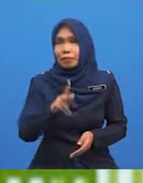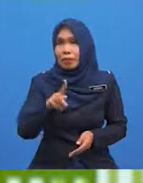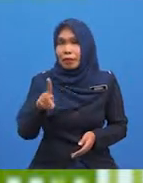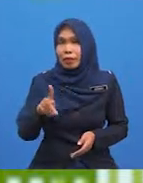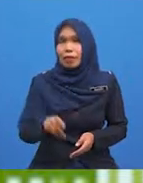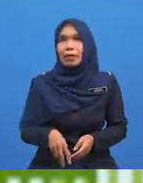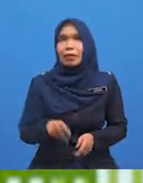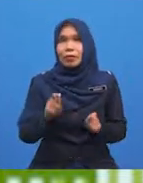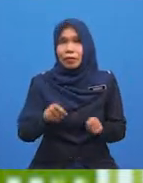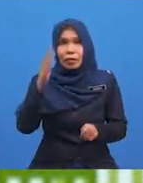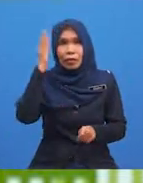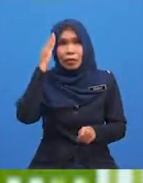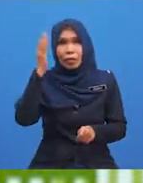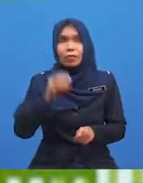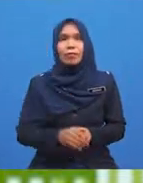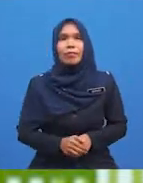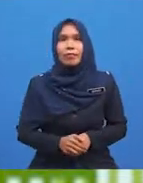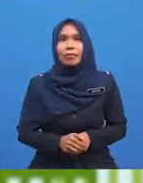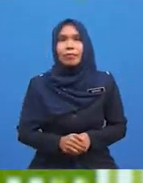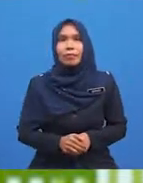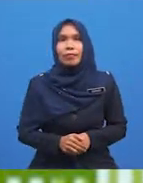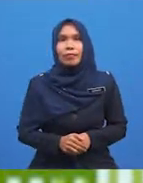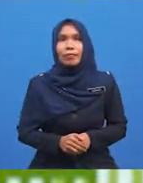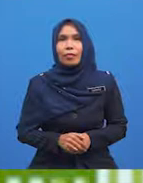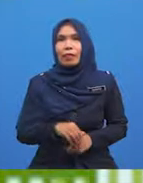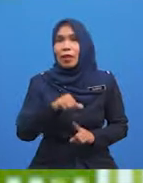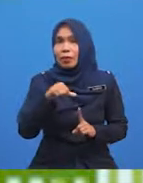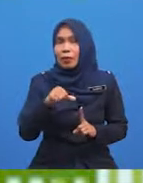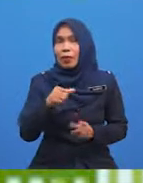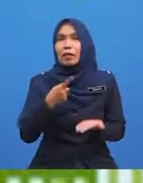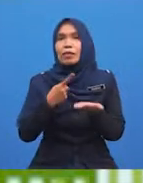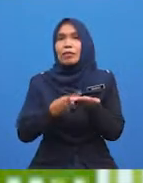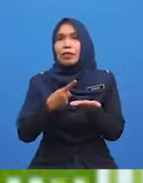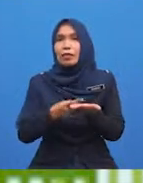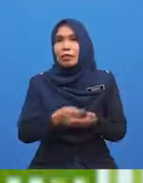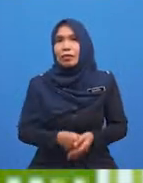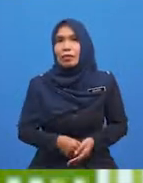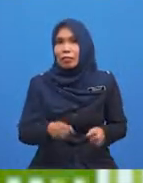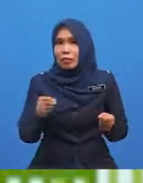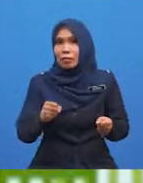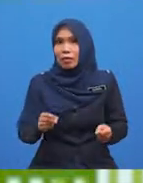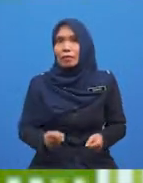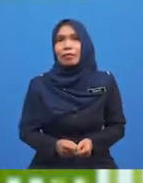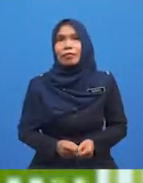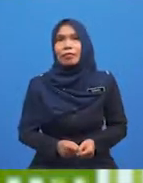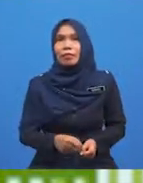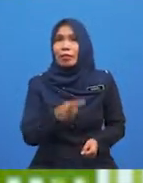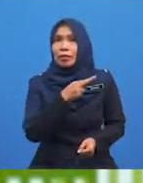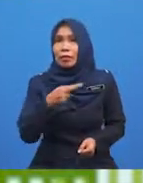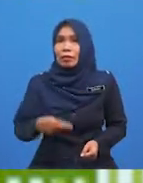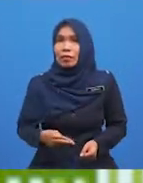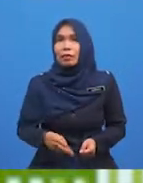perlu mengetahuinya apabila membincangkan berkaitan sistem Raja